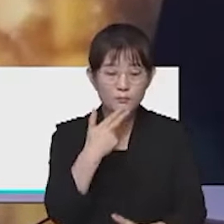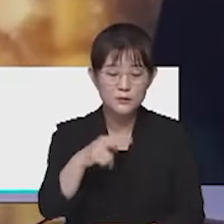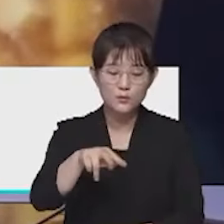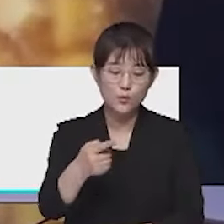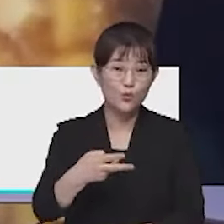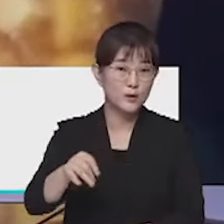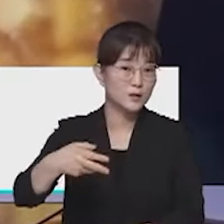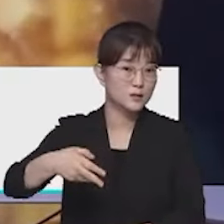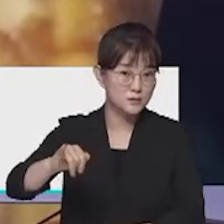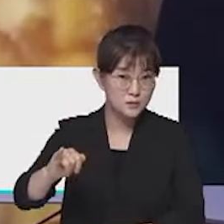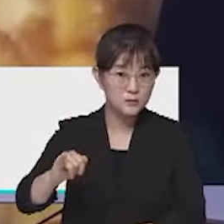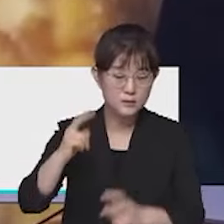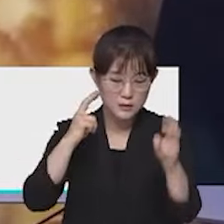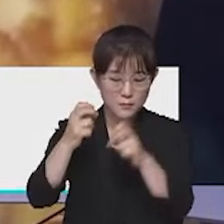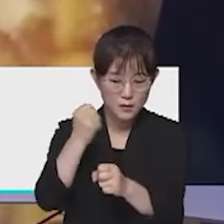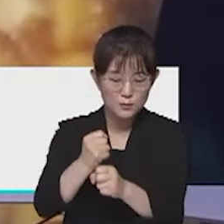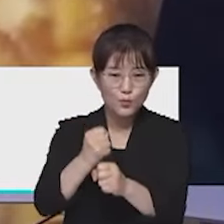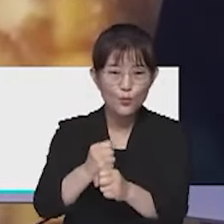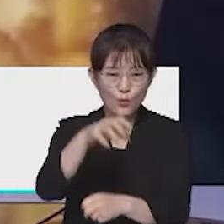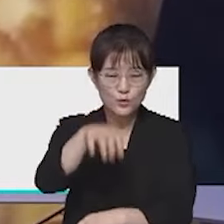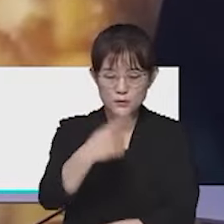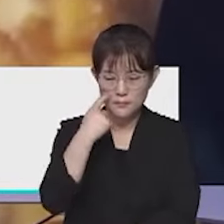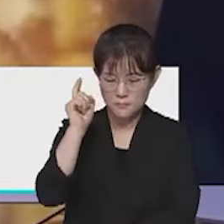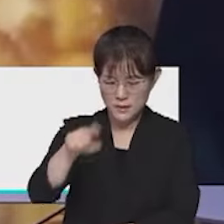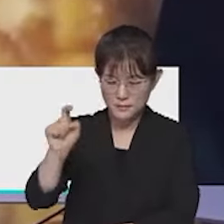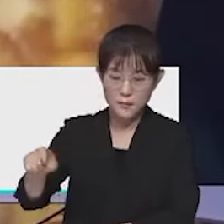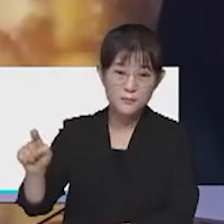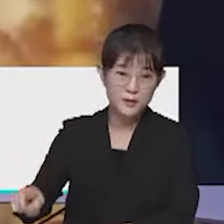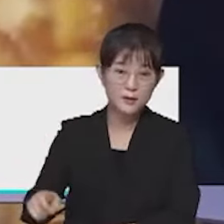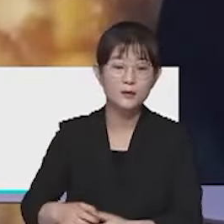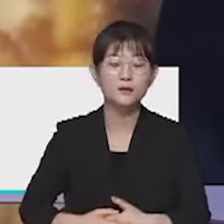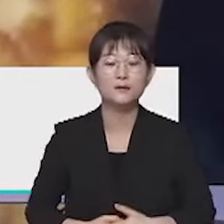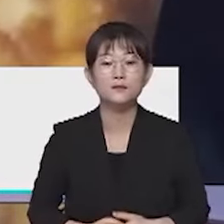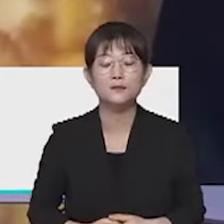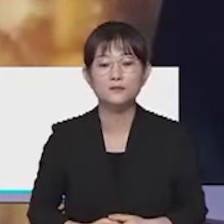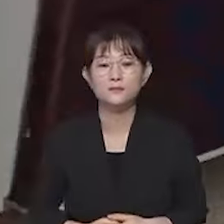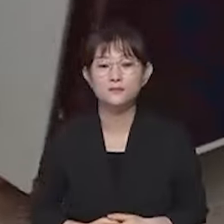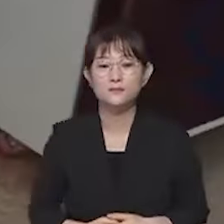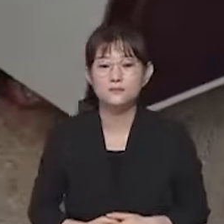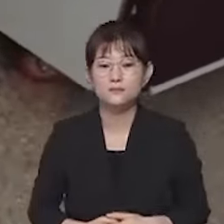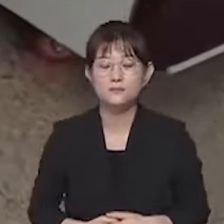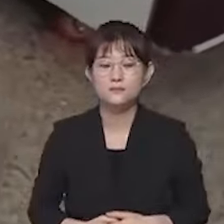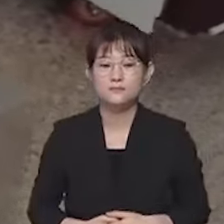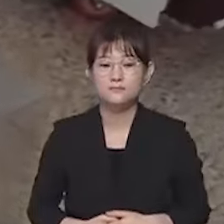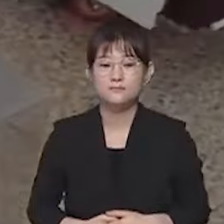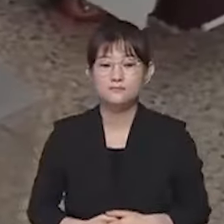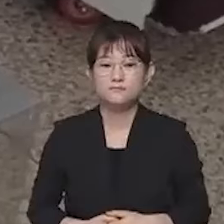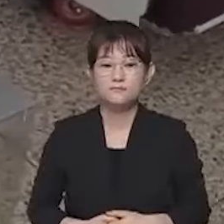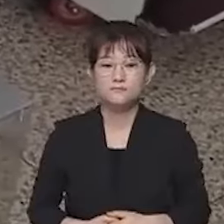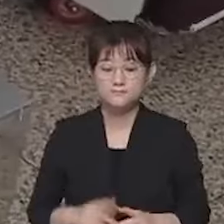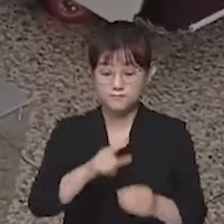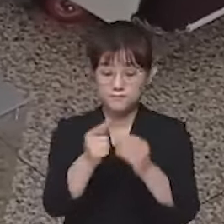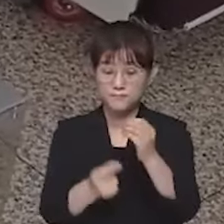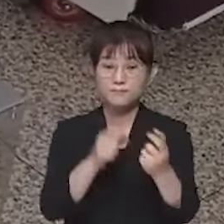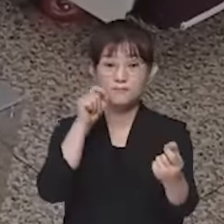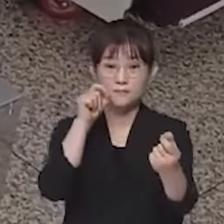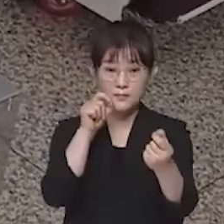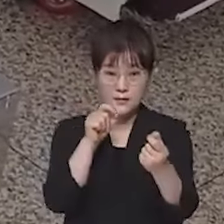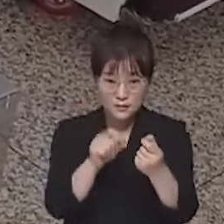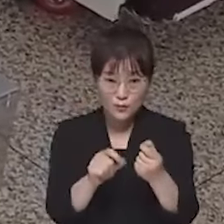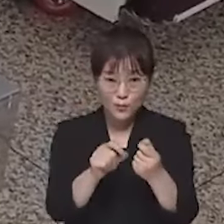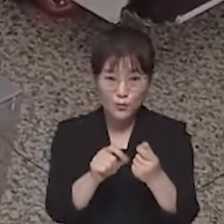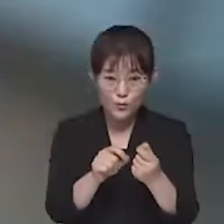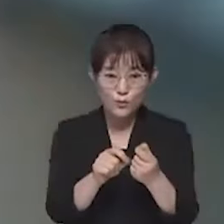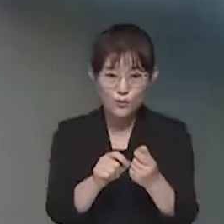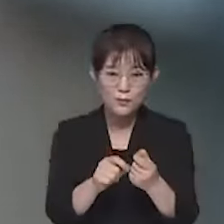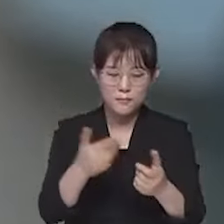업체들이 무더기로 적발됐습니다 임경섭 기자의 보도입니다 추석을 앞두고 찜기가